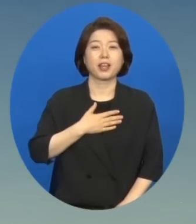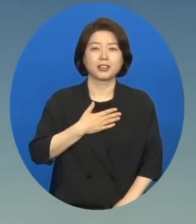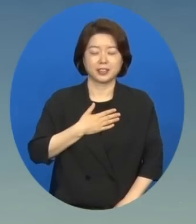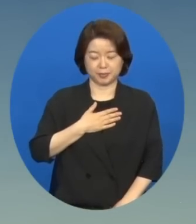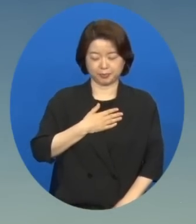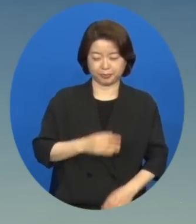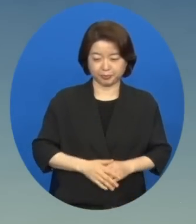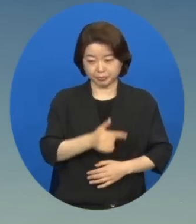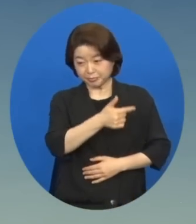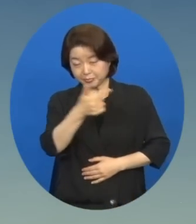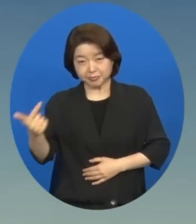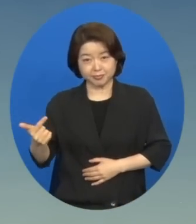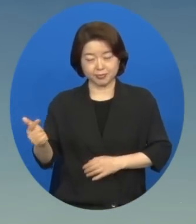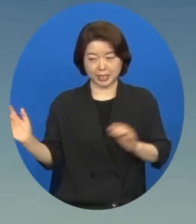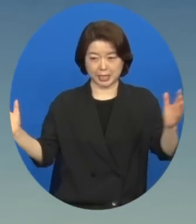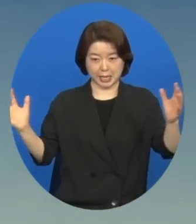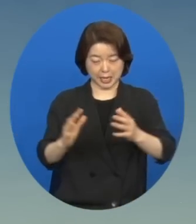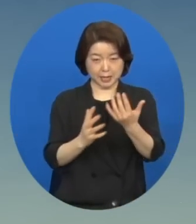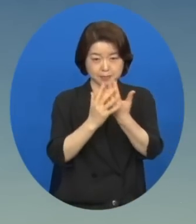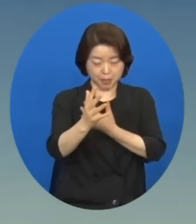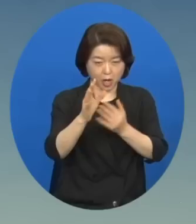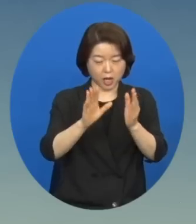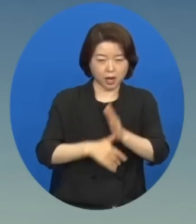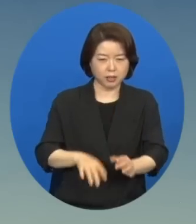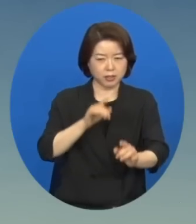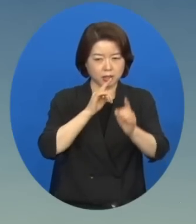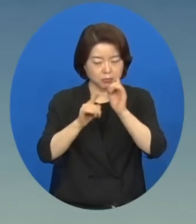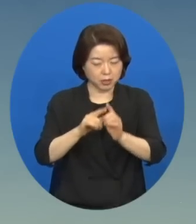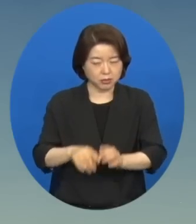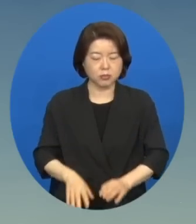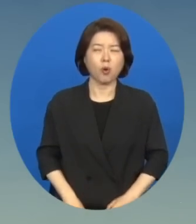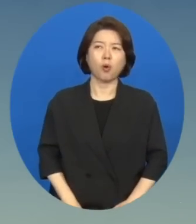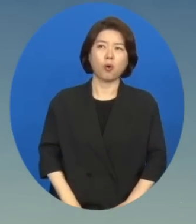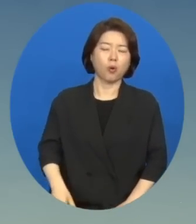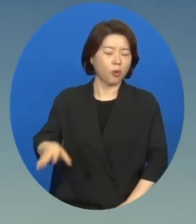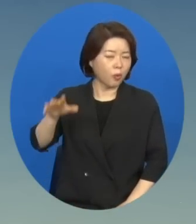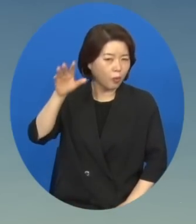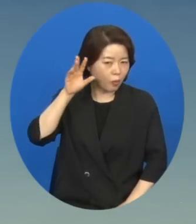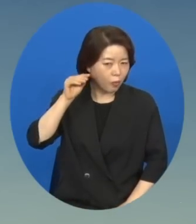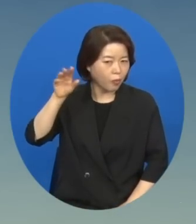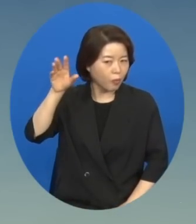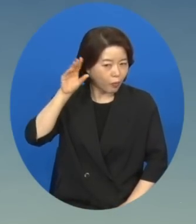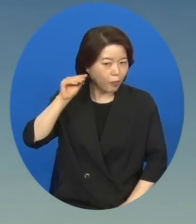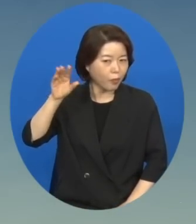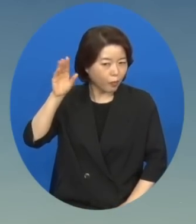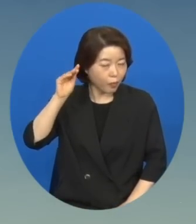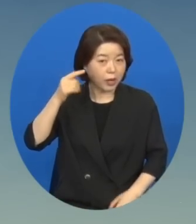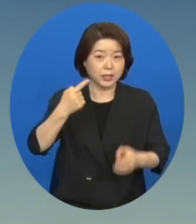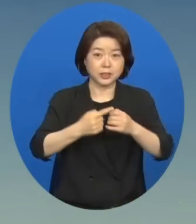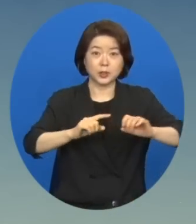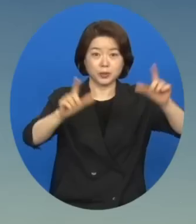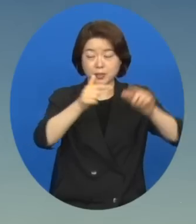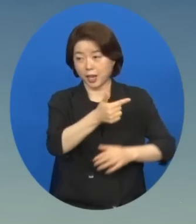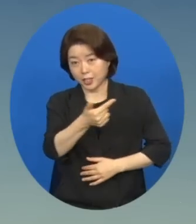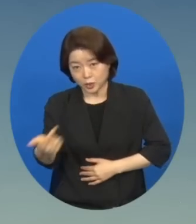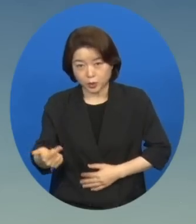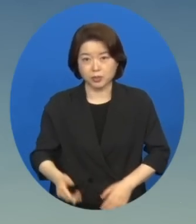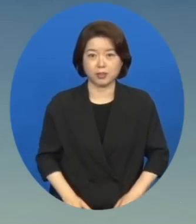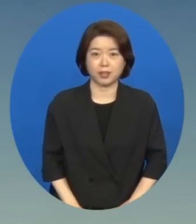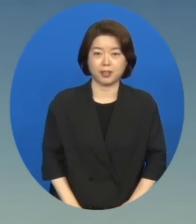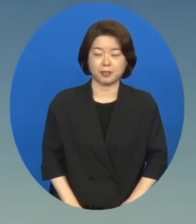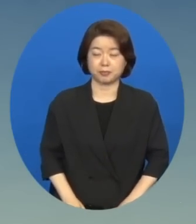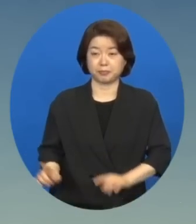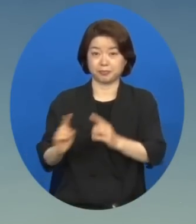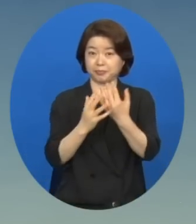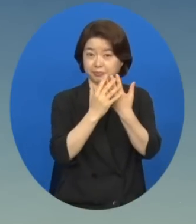저녁 집회가 되면서 말씀이 이렇게 하나하나 들리더라고요. 그리고 그날 첫날 저녁에 집회의